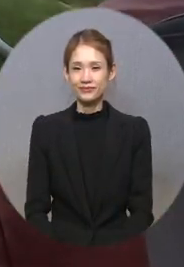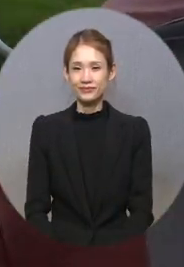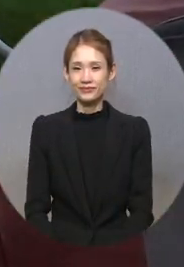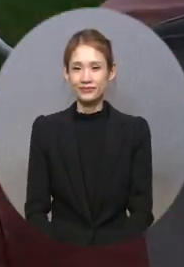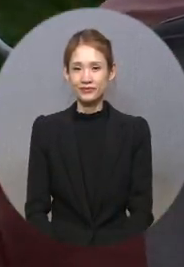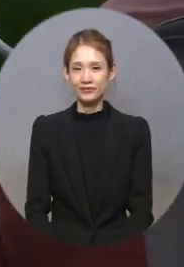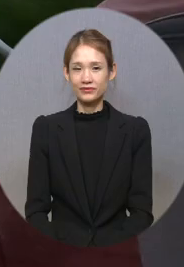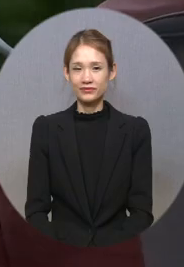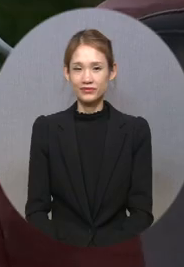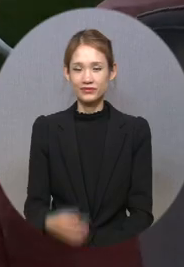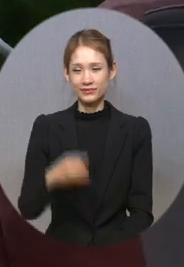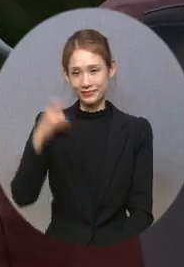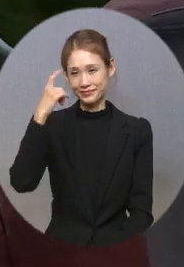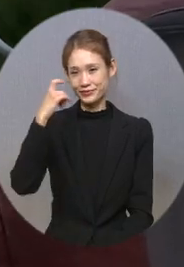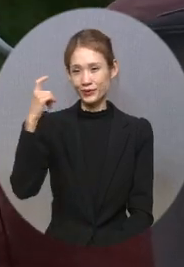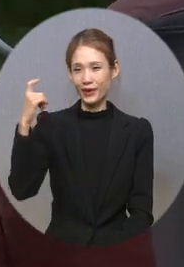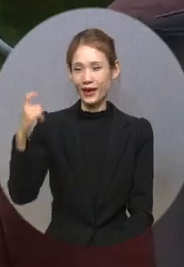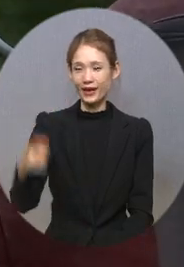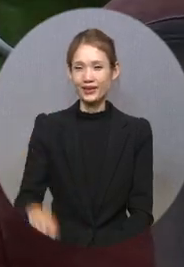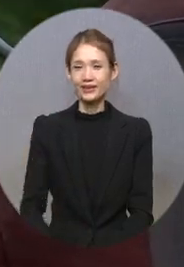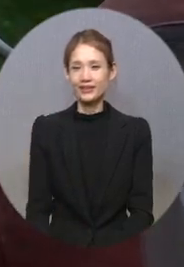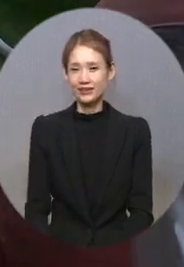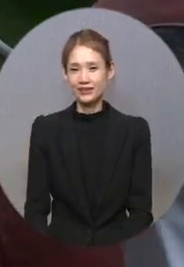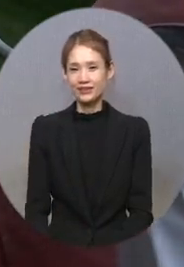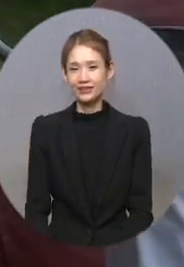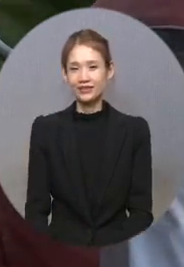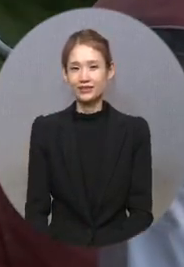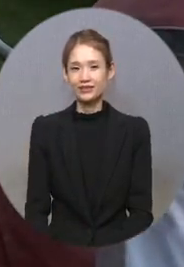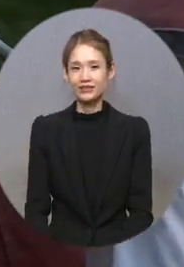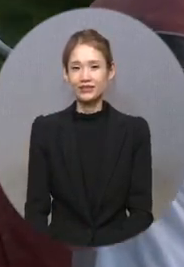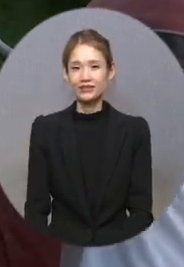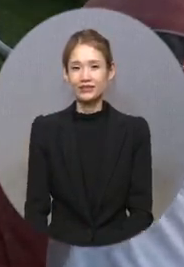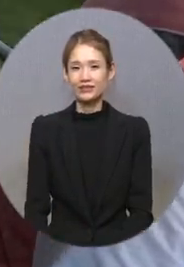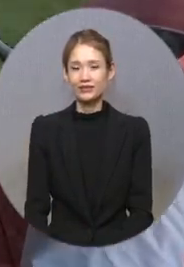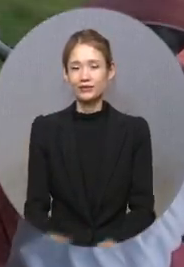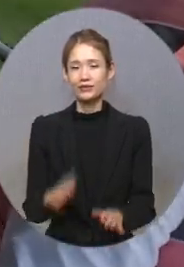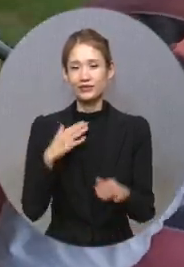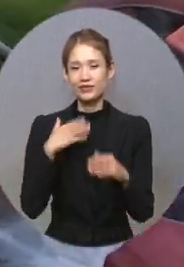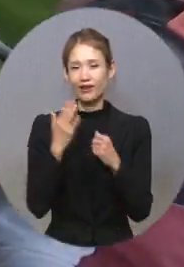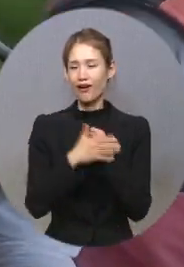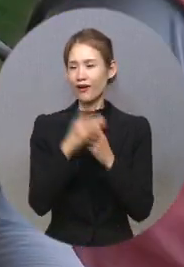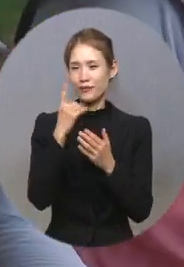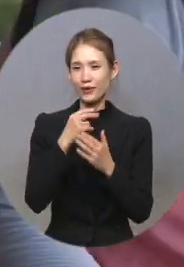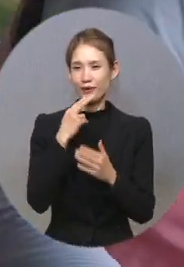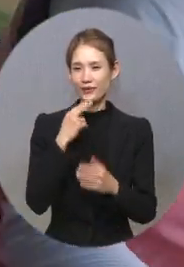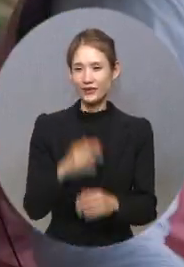셋. 이게 나 추억이야. 야. 나 오늘 사진 한 장만 찍었네. 그래.